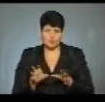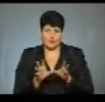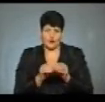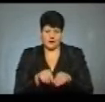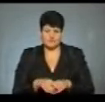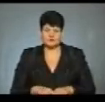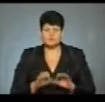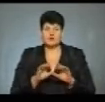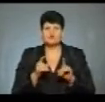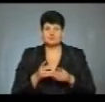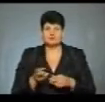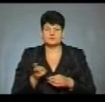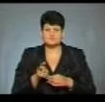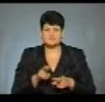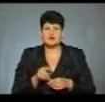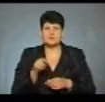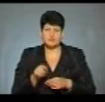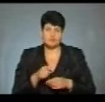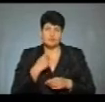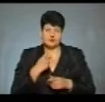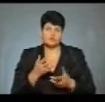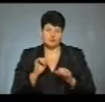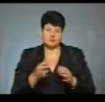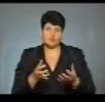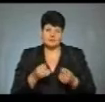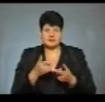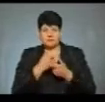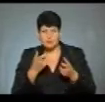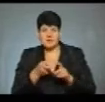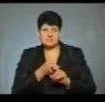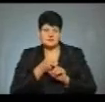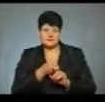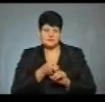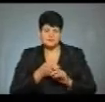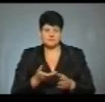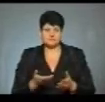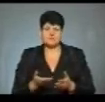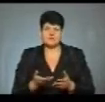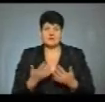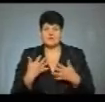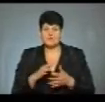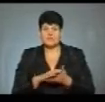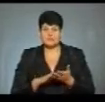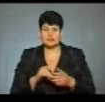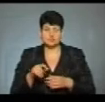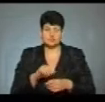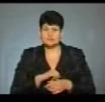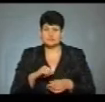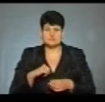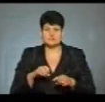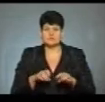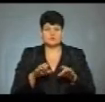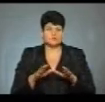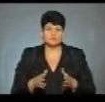Це якраз один з тих варіантів, де от можна отримати якусь певну інформацію, контакти, зв'язки. Ну а вже далі люди самі